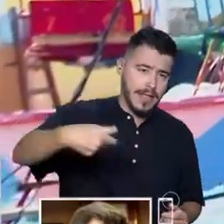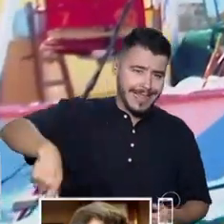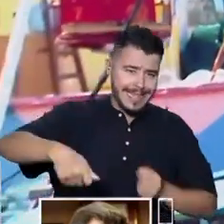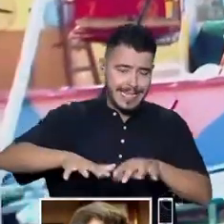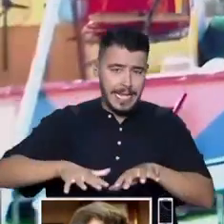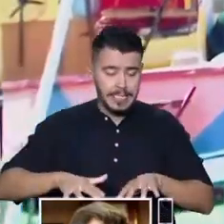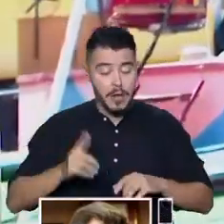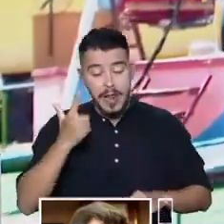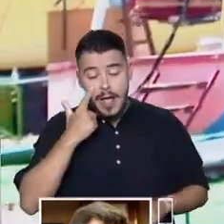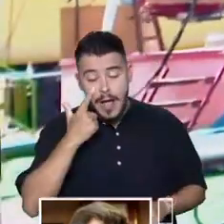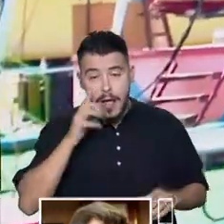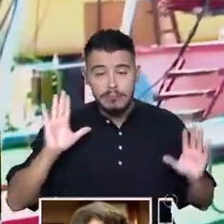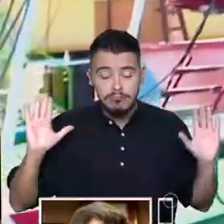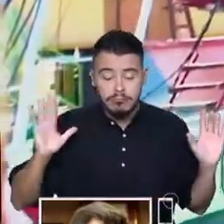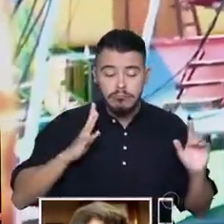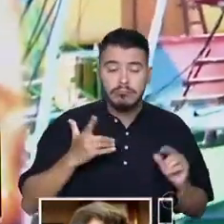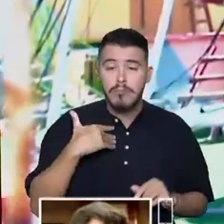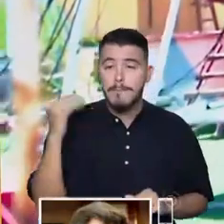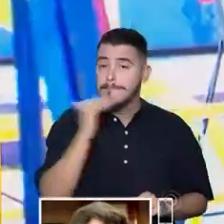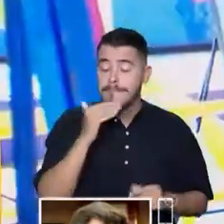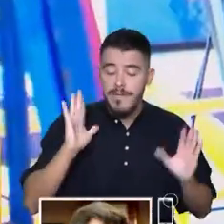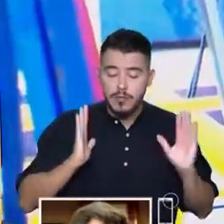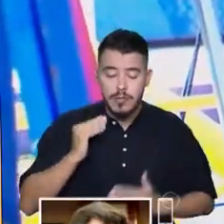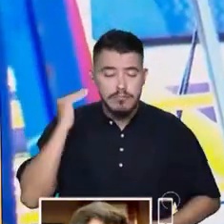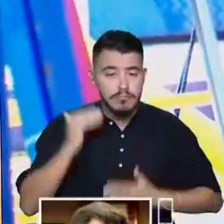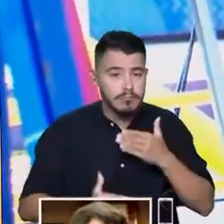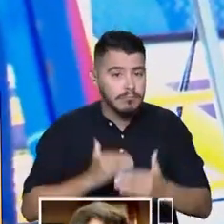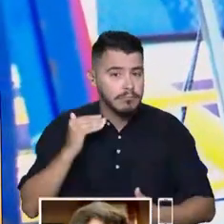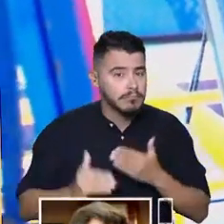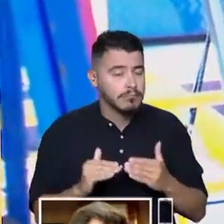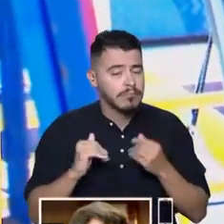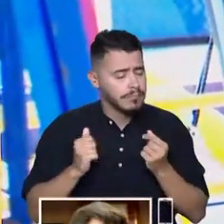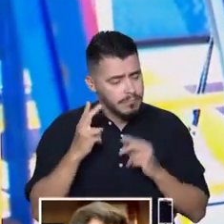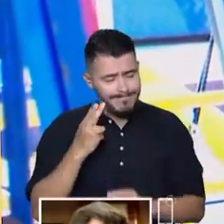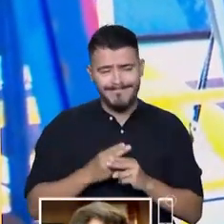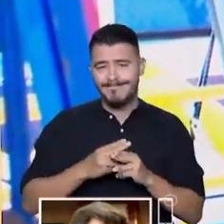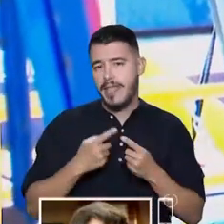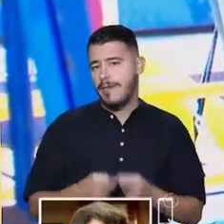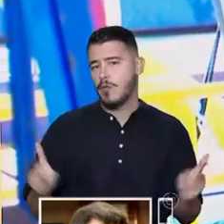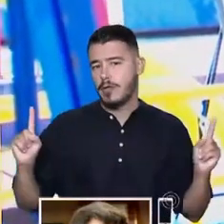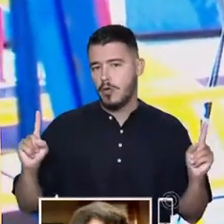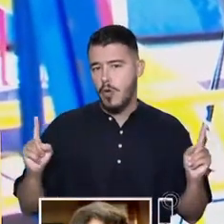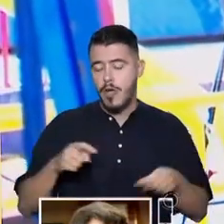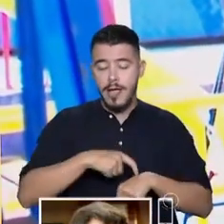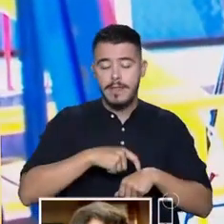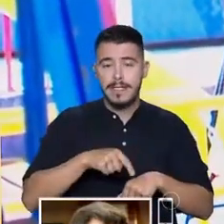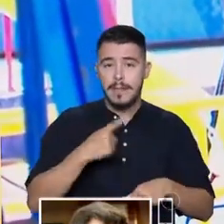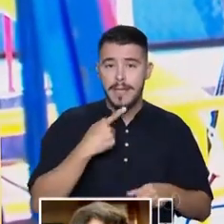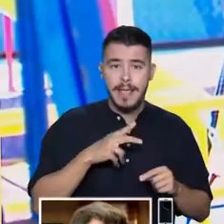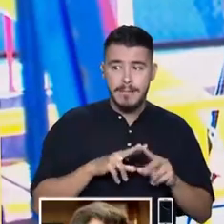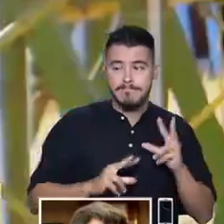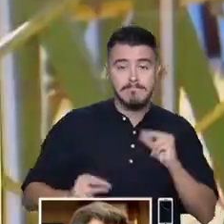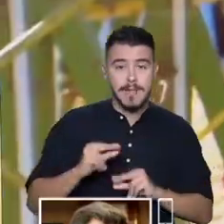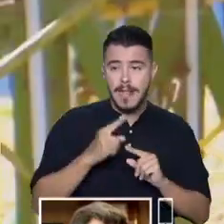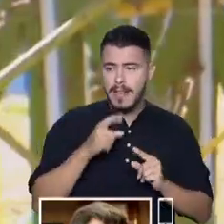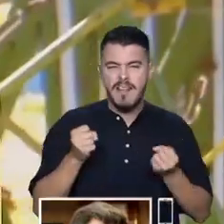κατηγορούμενος, με την ποιότητα του αδικήματος που θα αποφασίζει η δικαιοσύνη. Γιατί είναι τελώς διαφορετικό αυτή τη στιγμή να μιλούν κάποιοι για κακουργήματα. Βγήκε